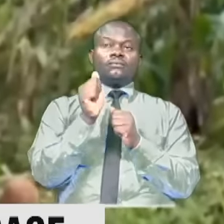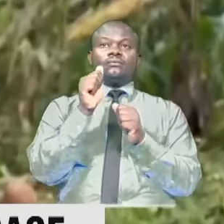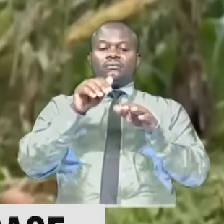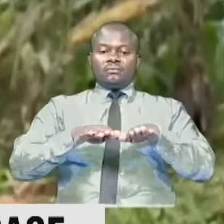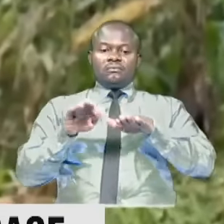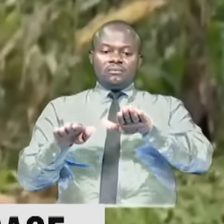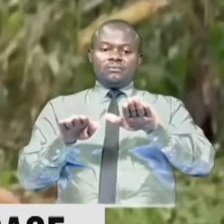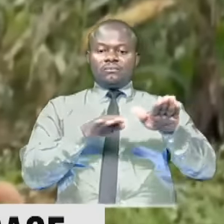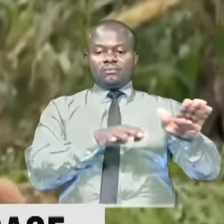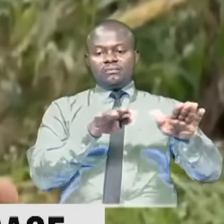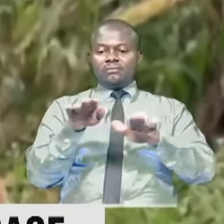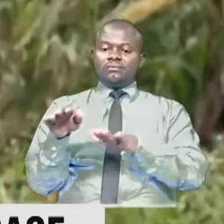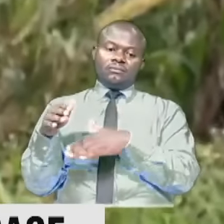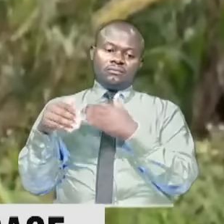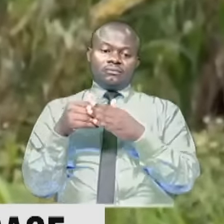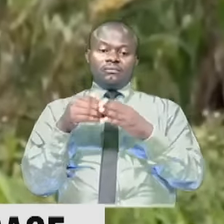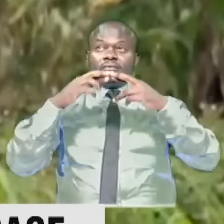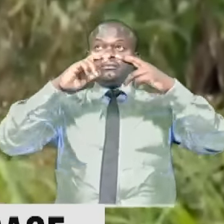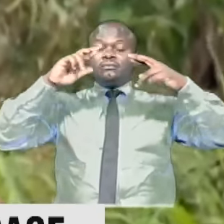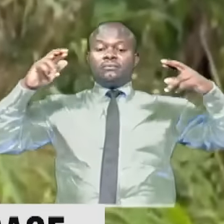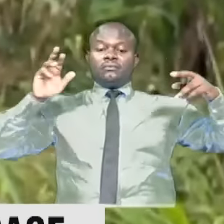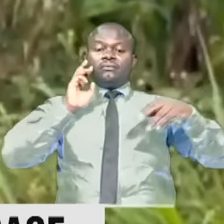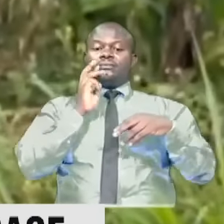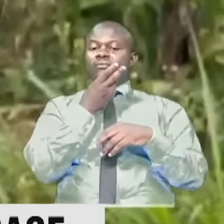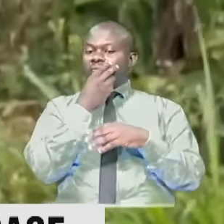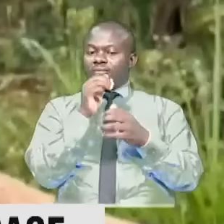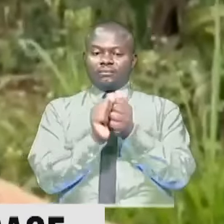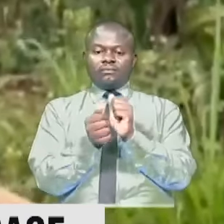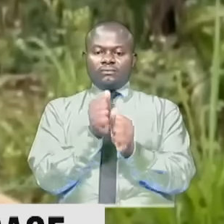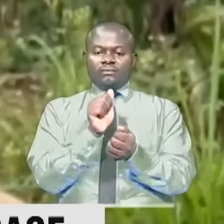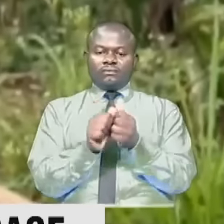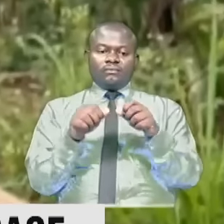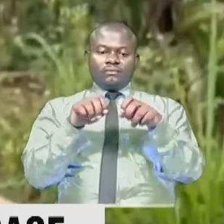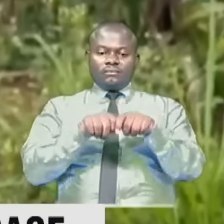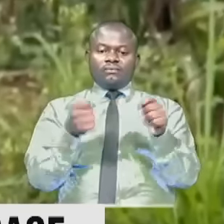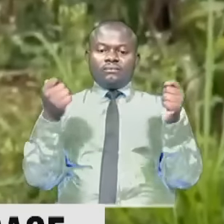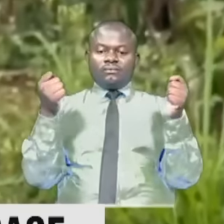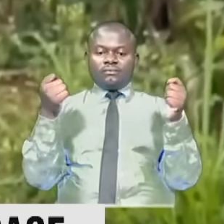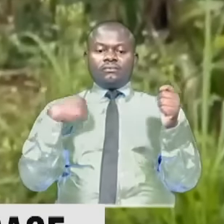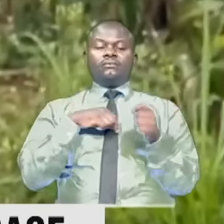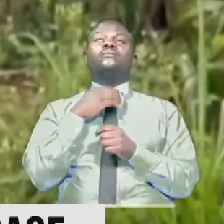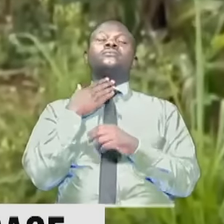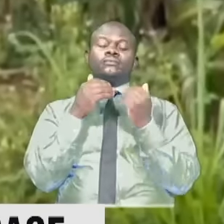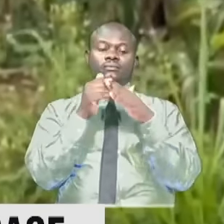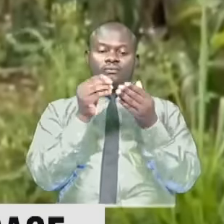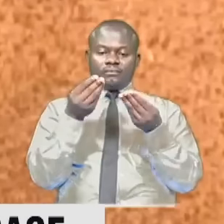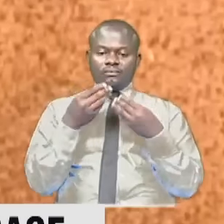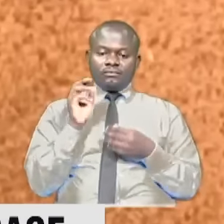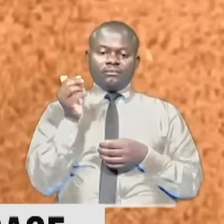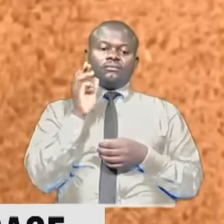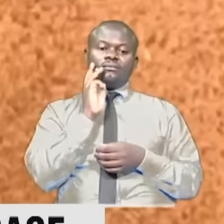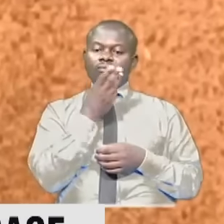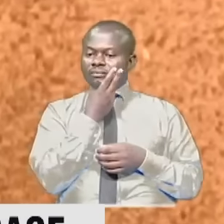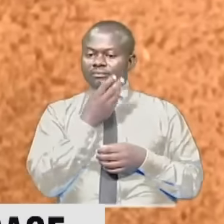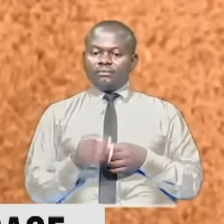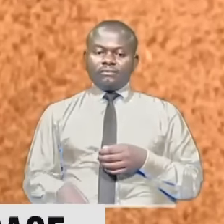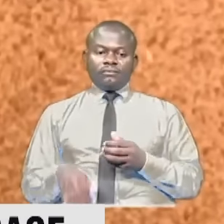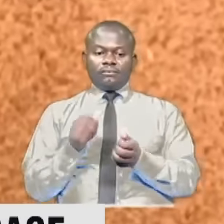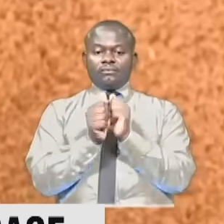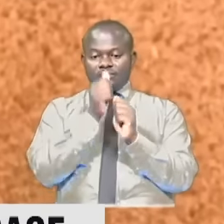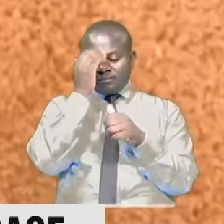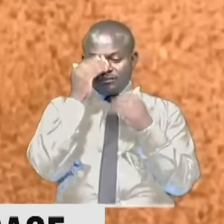ziwutabata hanyuma rwa rutsinga rw'intuza rw'amazi rutarucika. Turifuza nyine ko mwatuzanira ayandi mazi. Baradusenyera ejo bundi